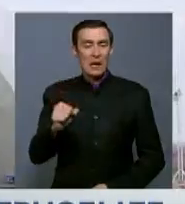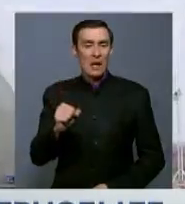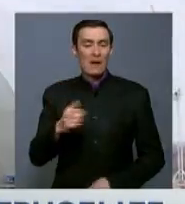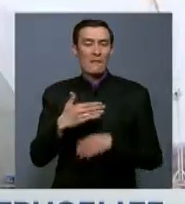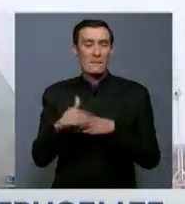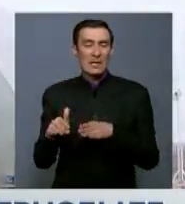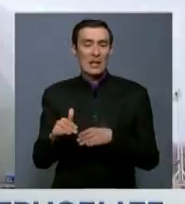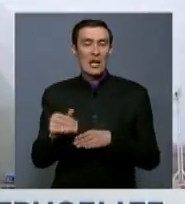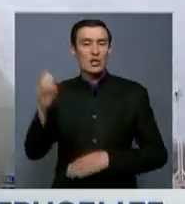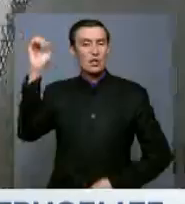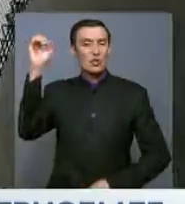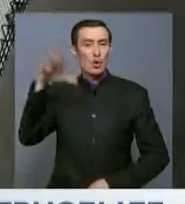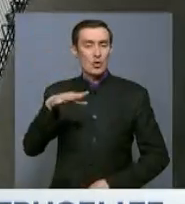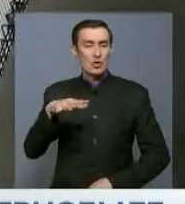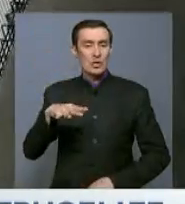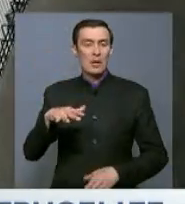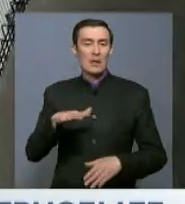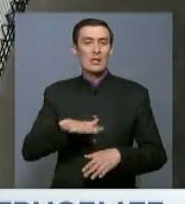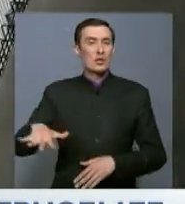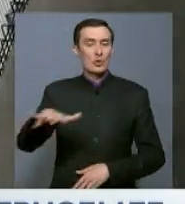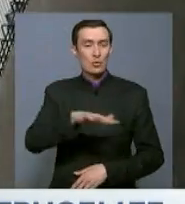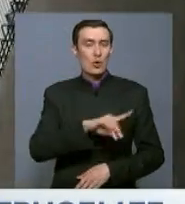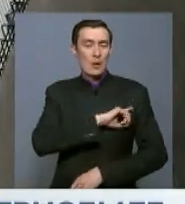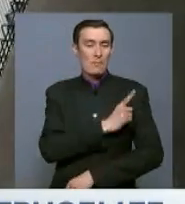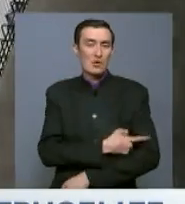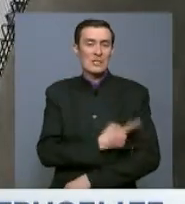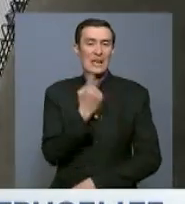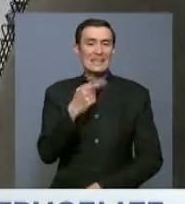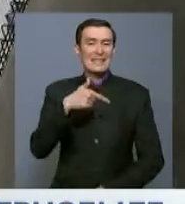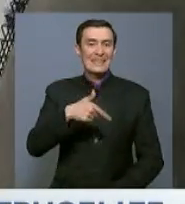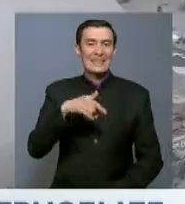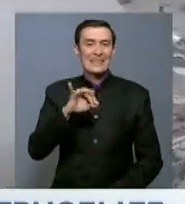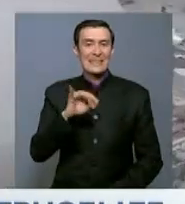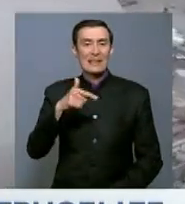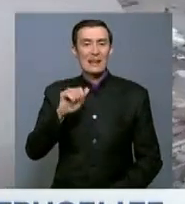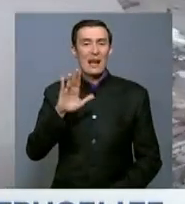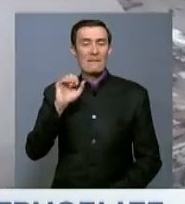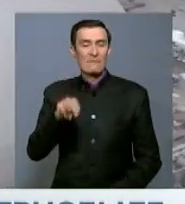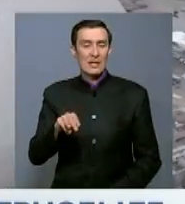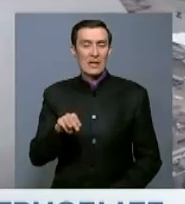строительство солнечного парка. Его предположительная мощность – 1 гигаватт. Для начала